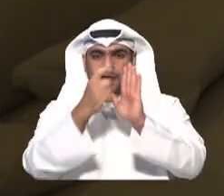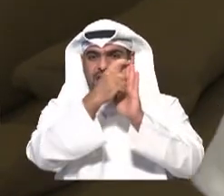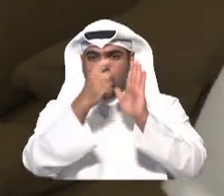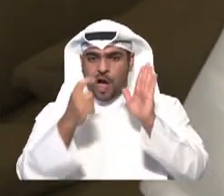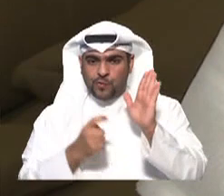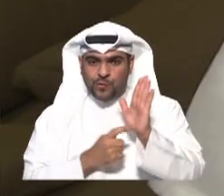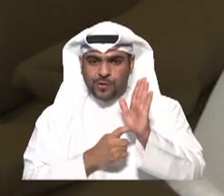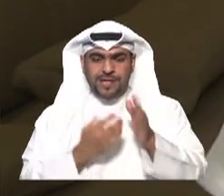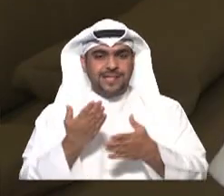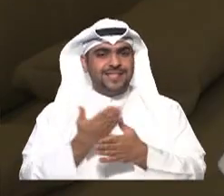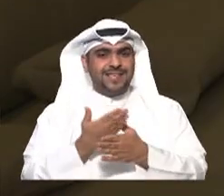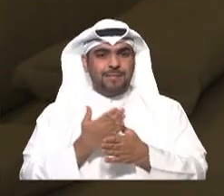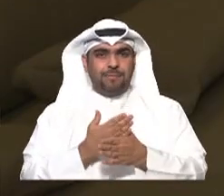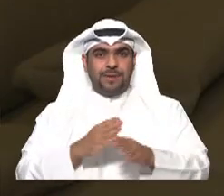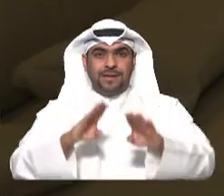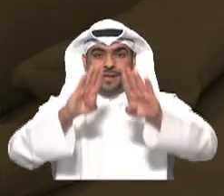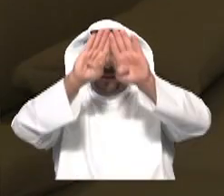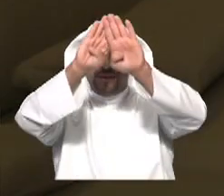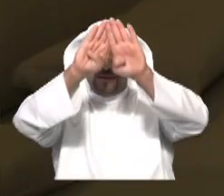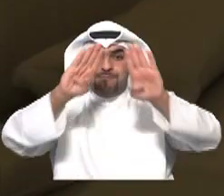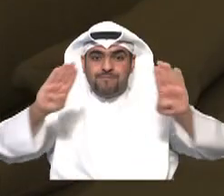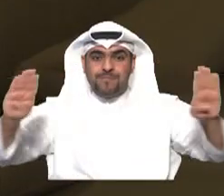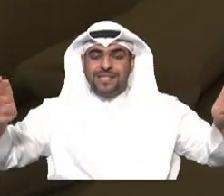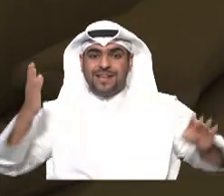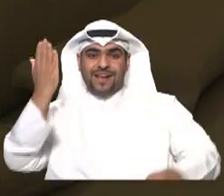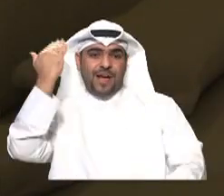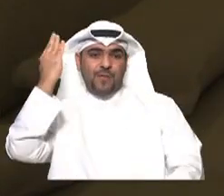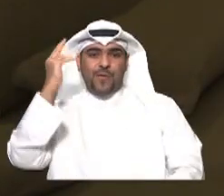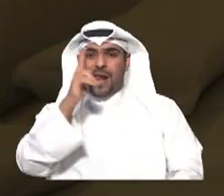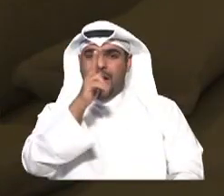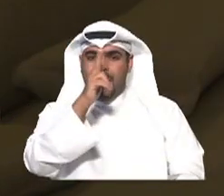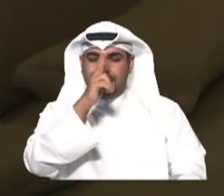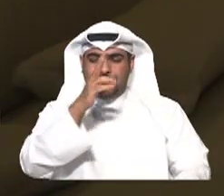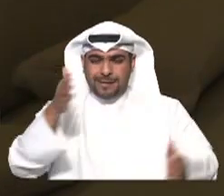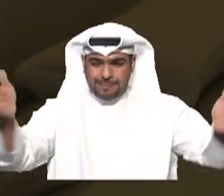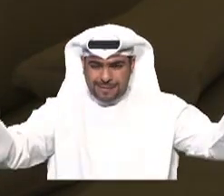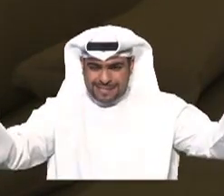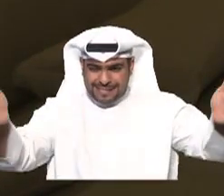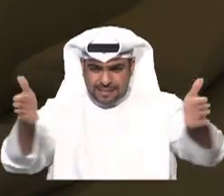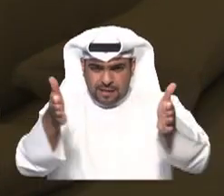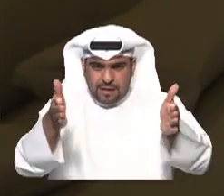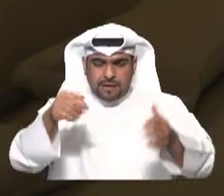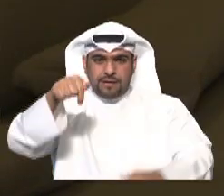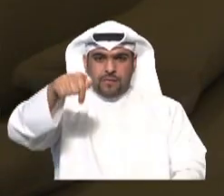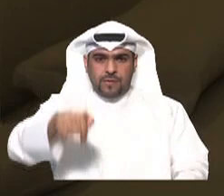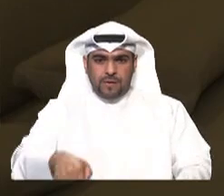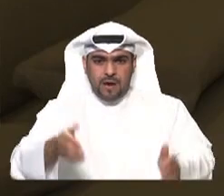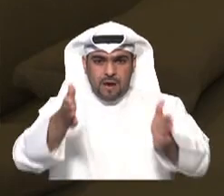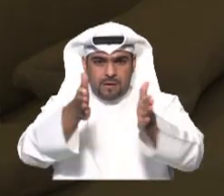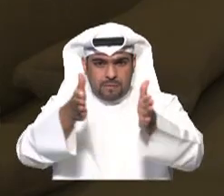اللي أعتقد يشيل أكثر من 1200